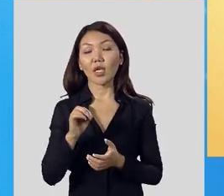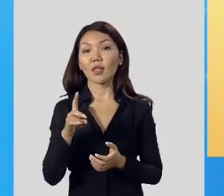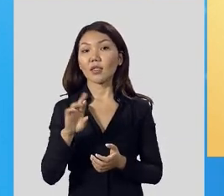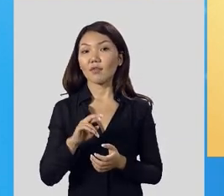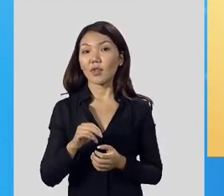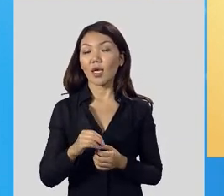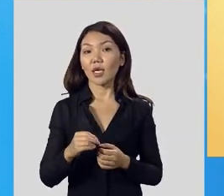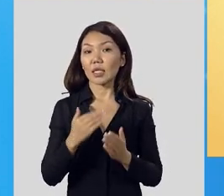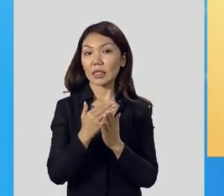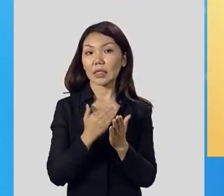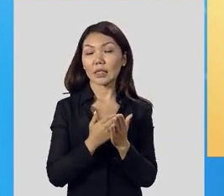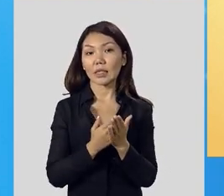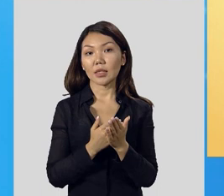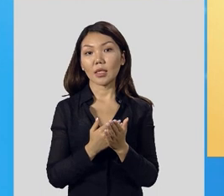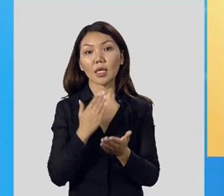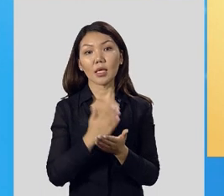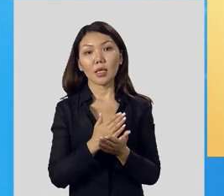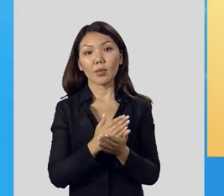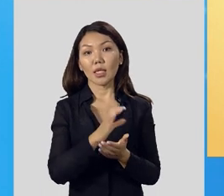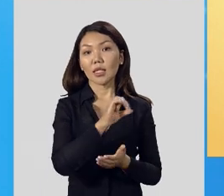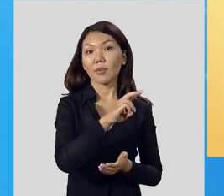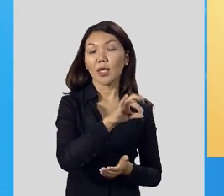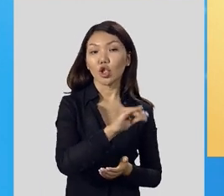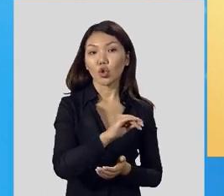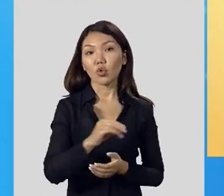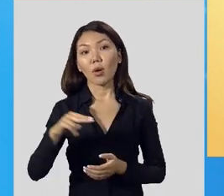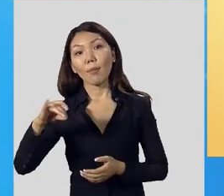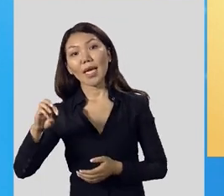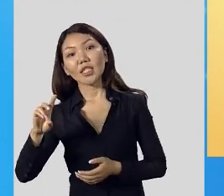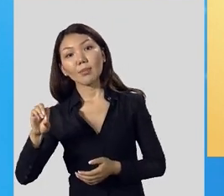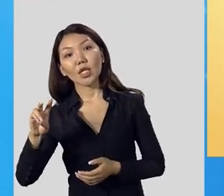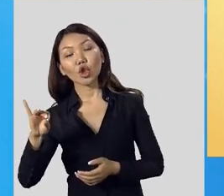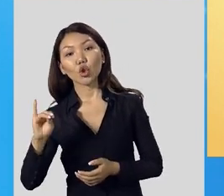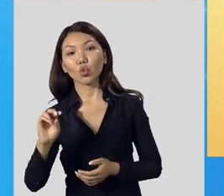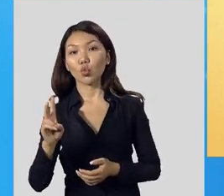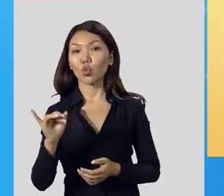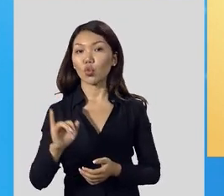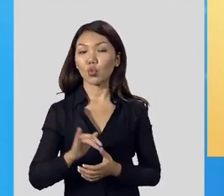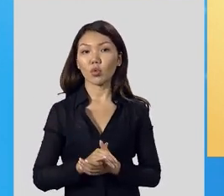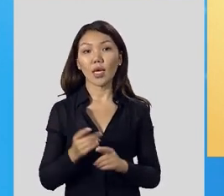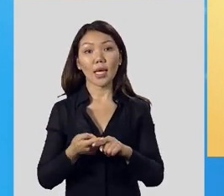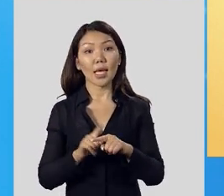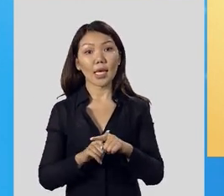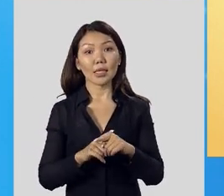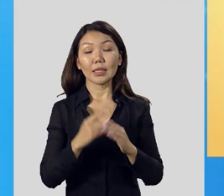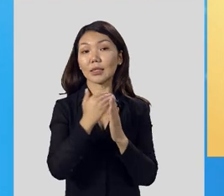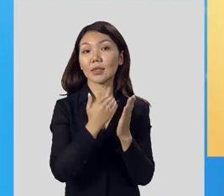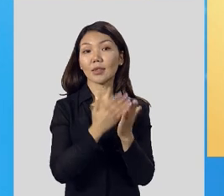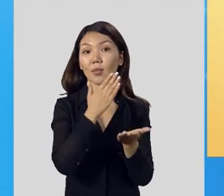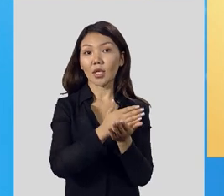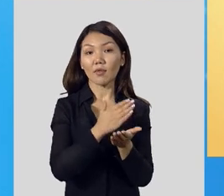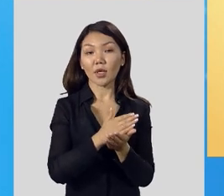система подразделяется на симпатическую и парасимпатическую. Эти системы